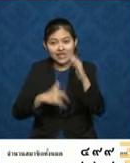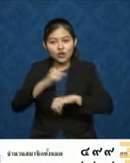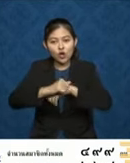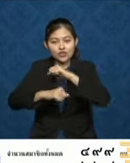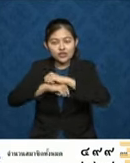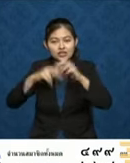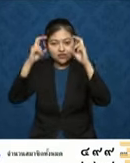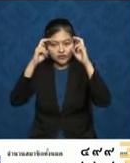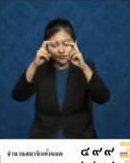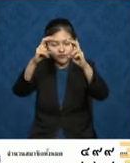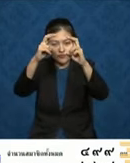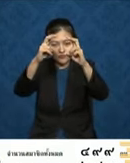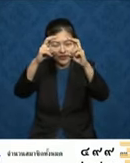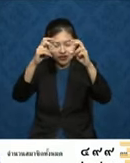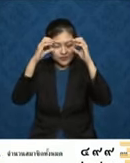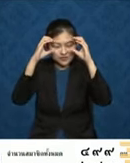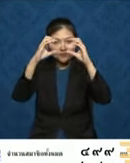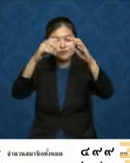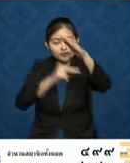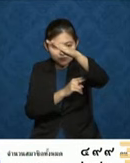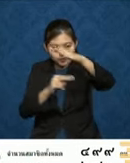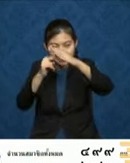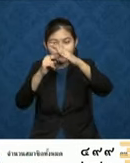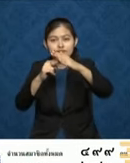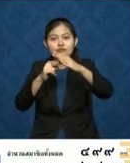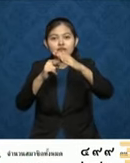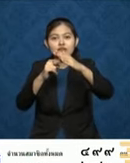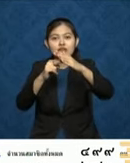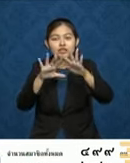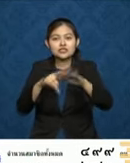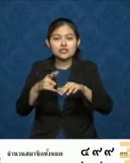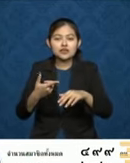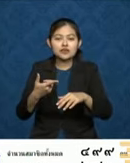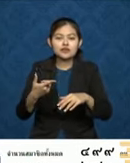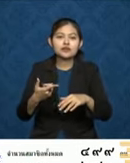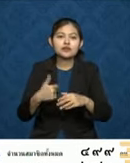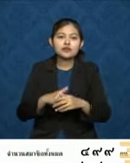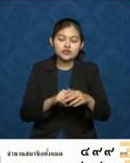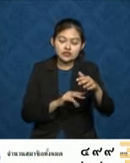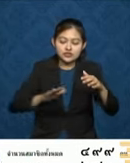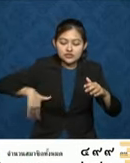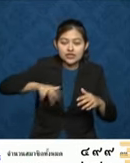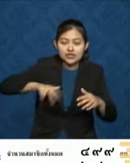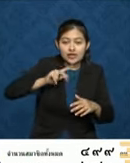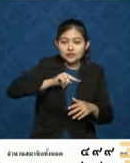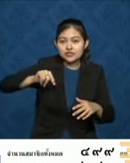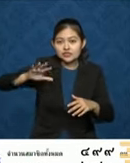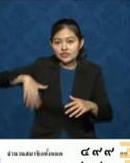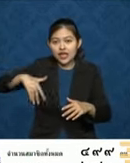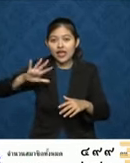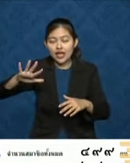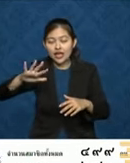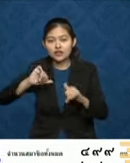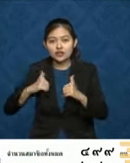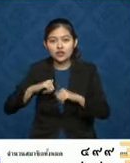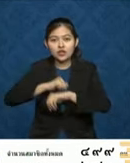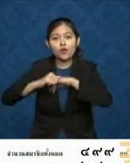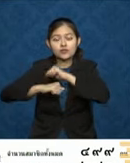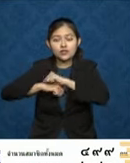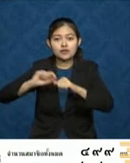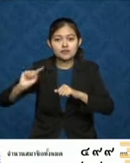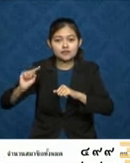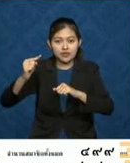ทั้งนี้ก็ขอให้ขยายทางยุกระดับจากพุทธมณฑลสาย 3ถึงพุทธมณฑลสาย 5ด้วยในระหว่างนี้และเพื่อเป็นการ